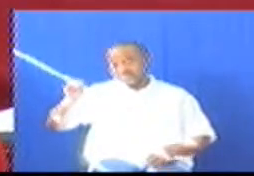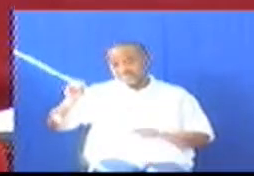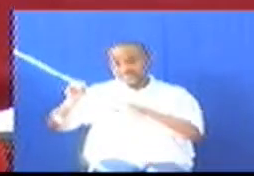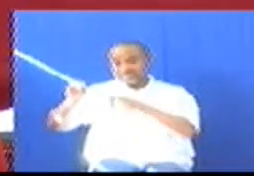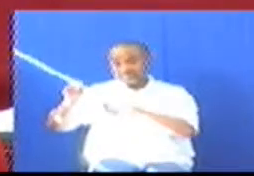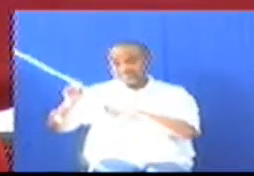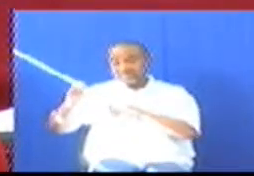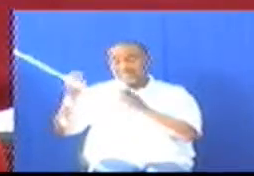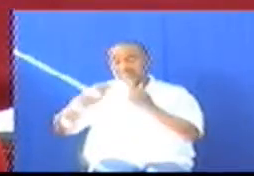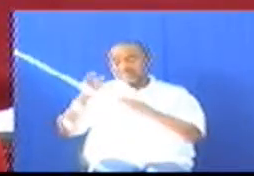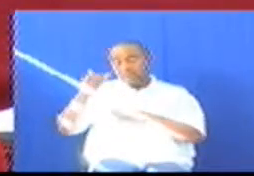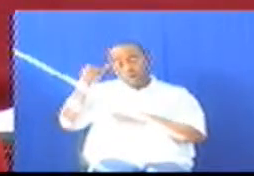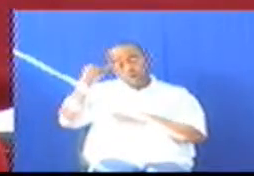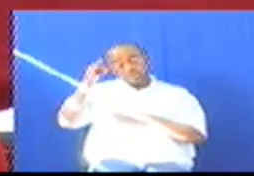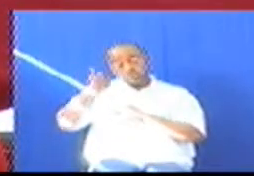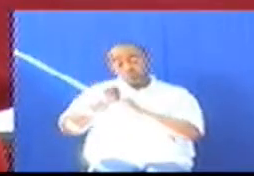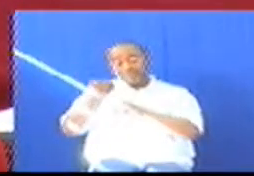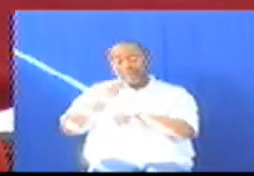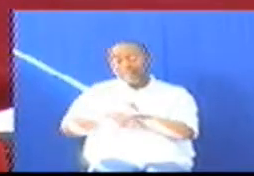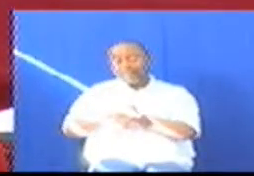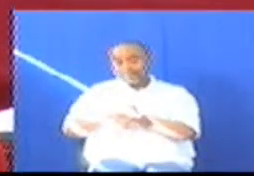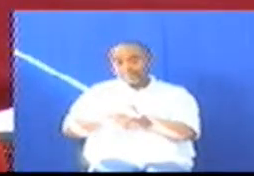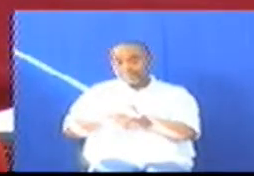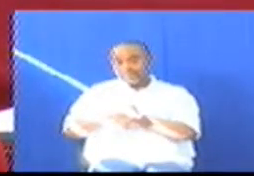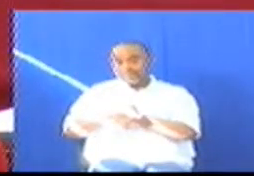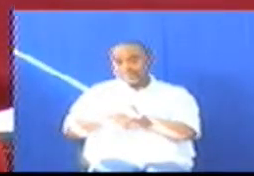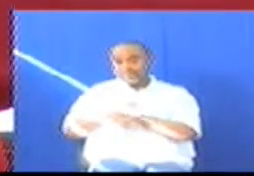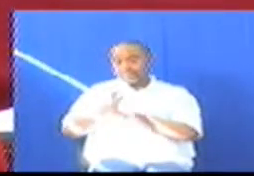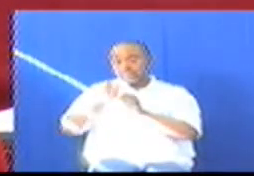kama washauri wa kitaalam kwa ajili ya